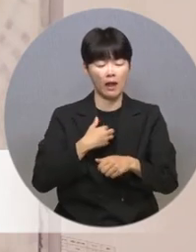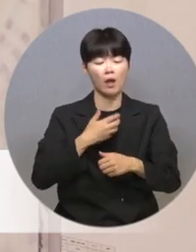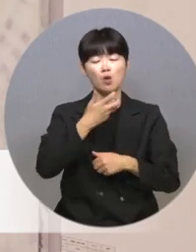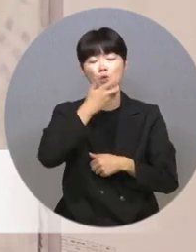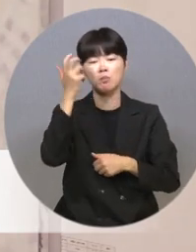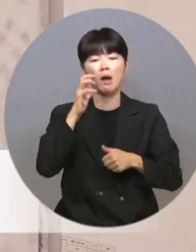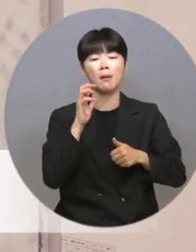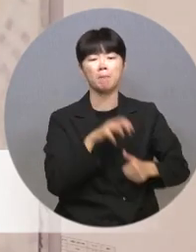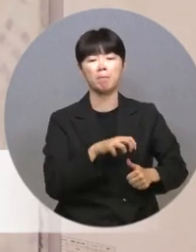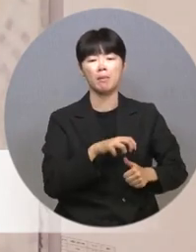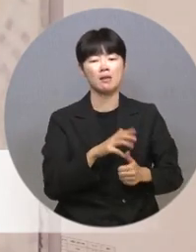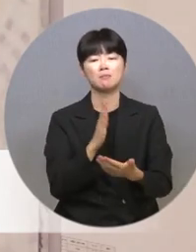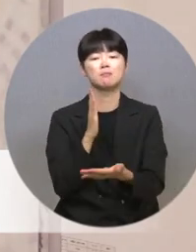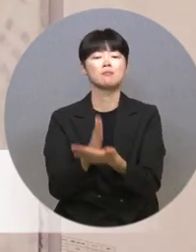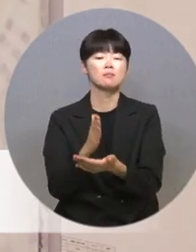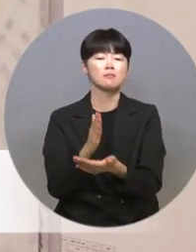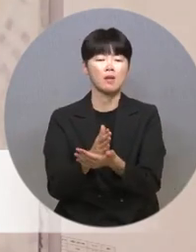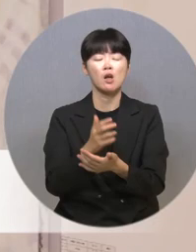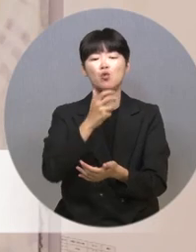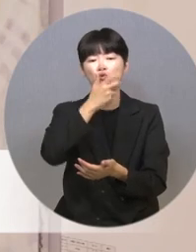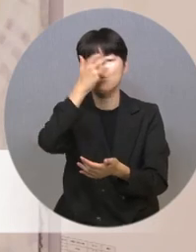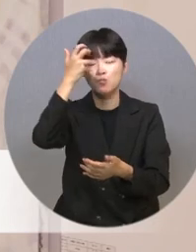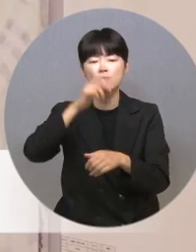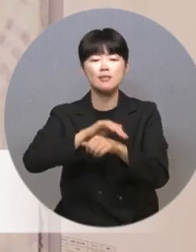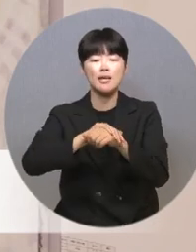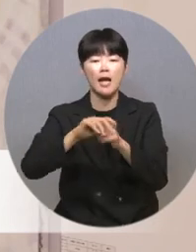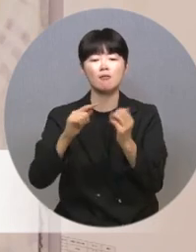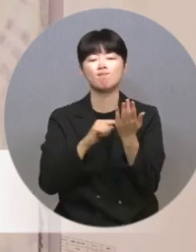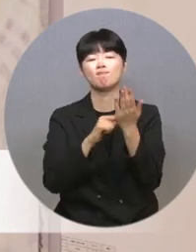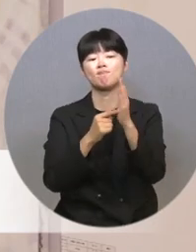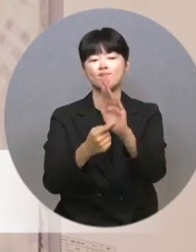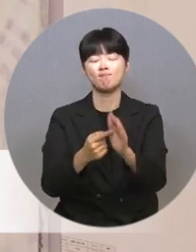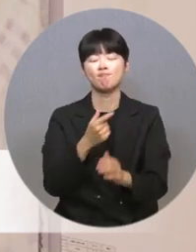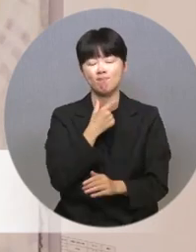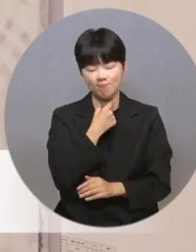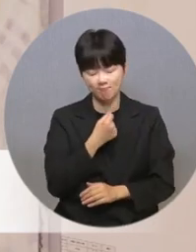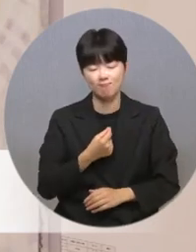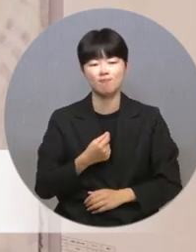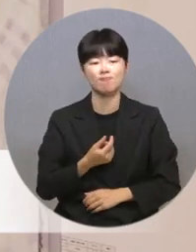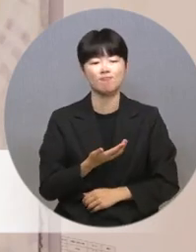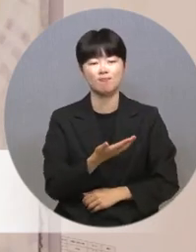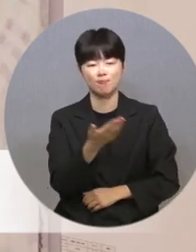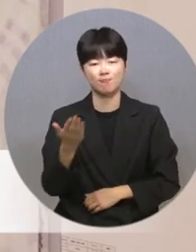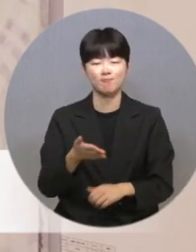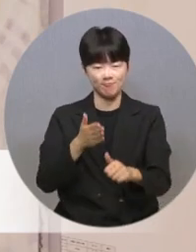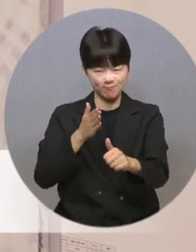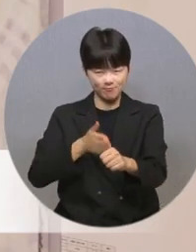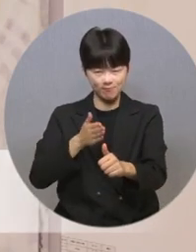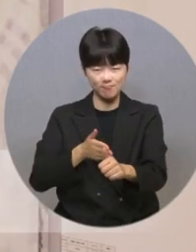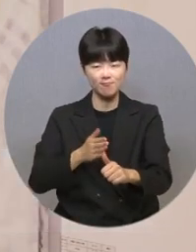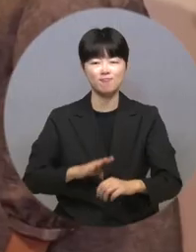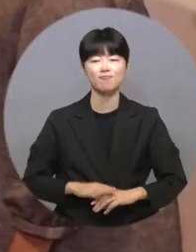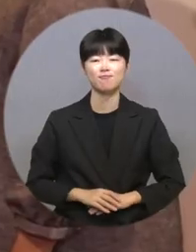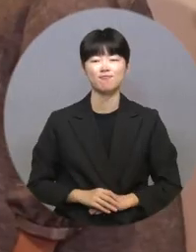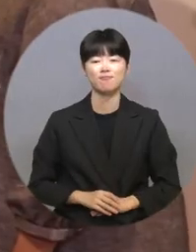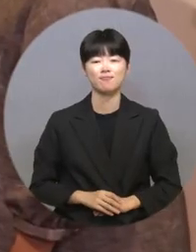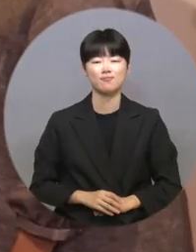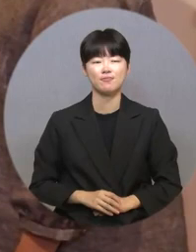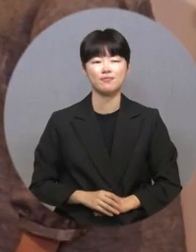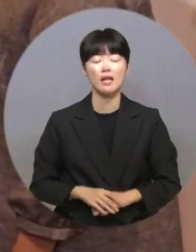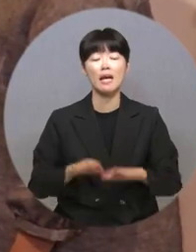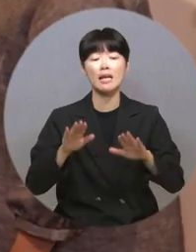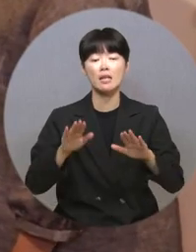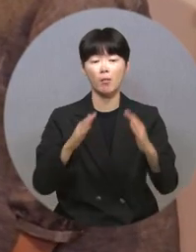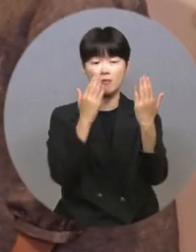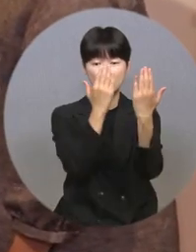너무 억압하시지 마시고 꿈을 키워서 이렇게 도전해 나가셨으면 하는 생각이 있습니다. 이번